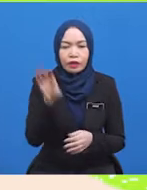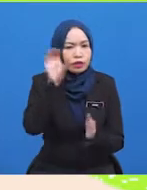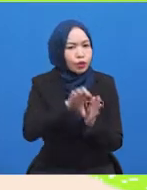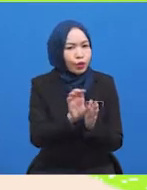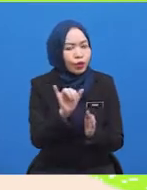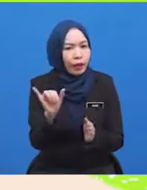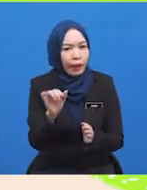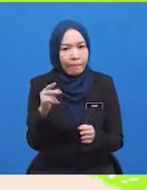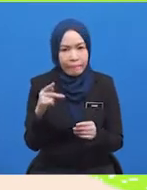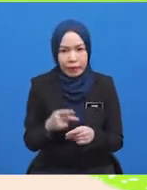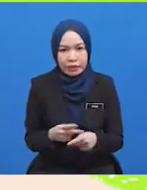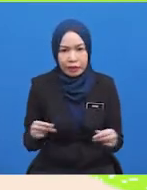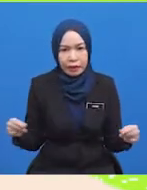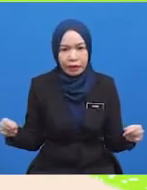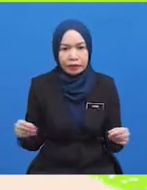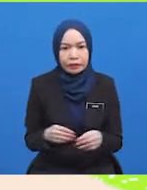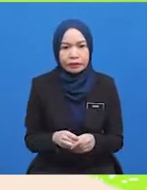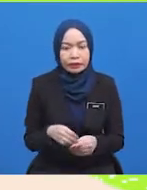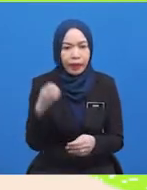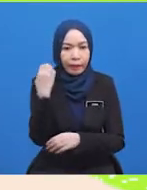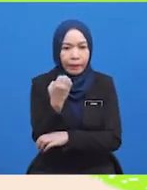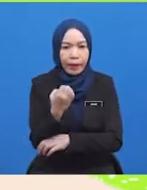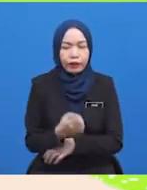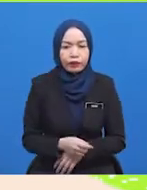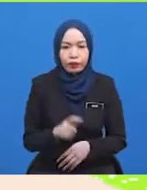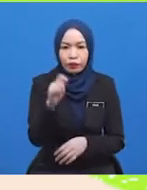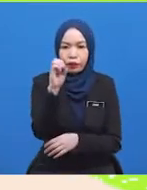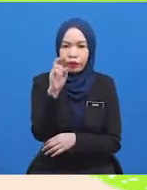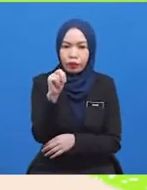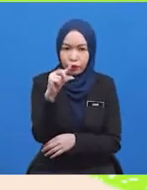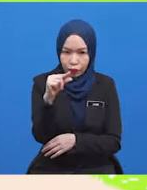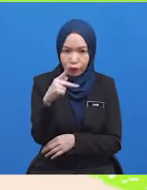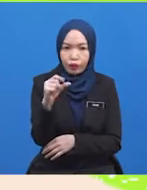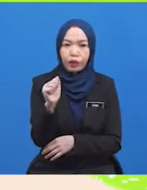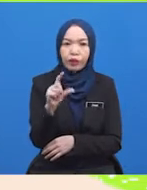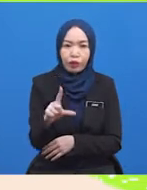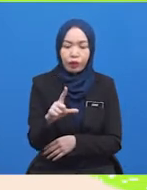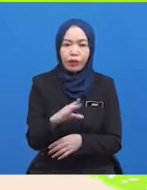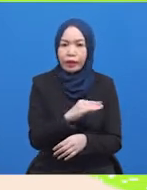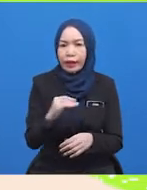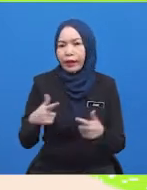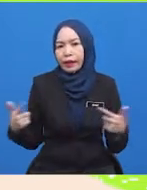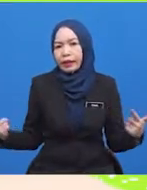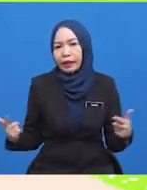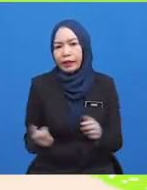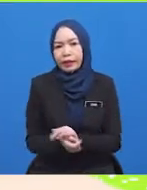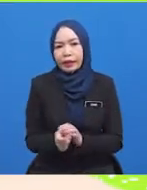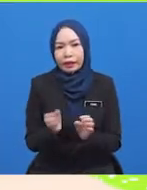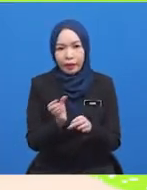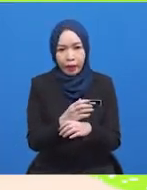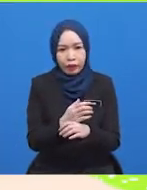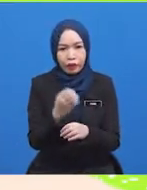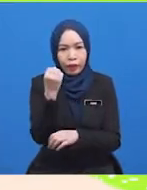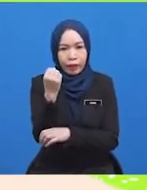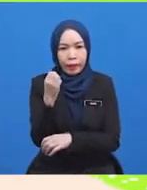pasir, batu tongkol dan lain-lain membentuk batu konglomerat. Ketiga,